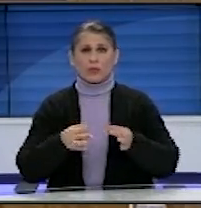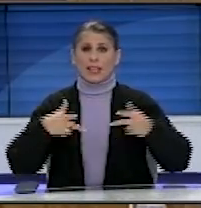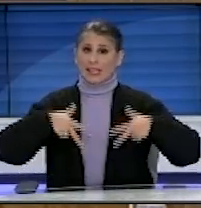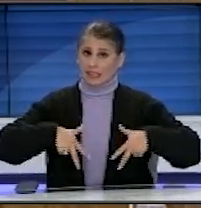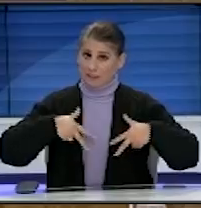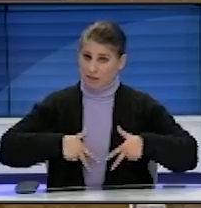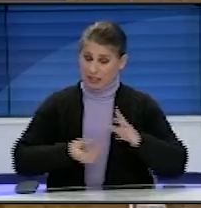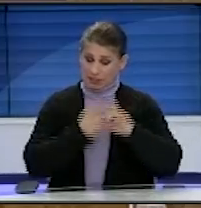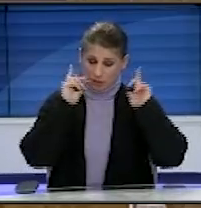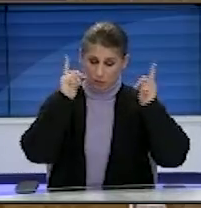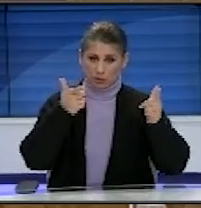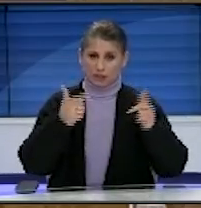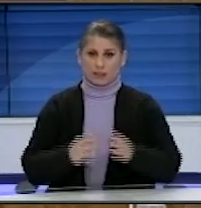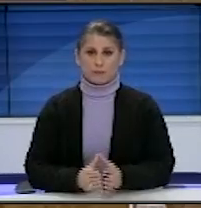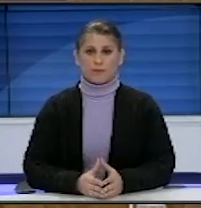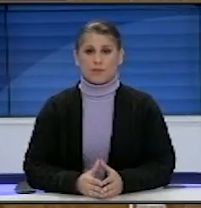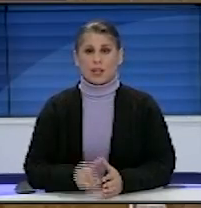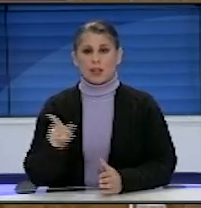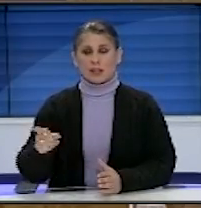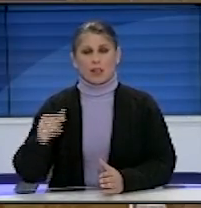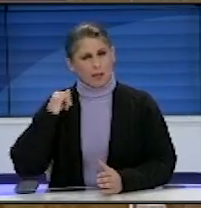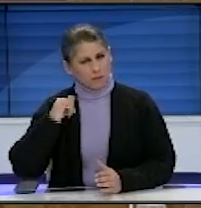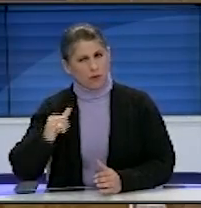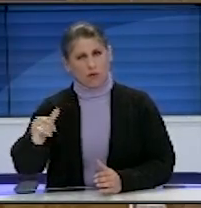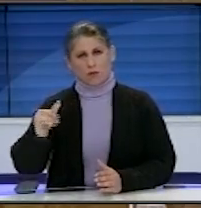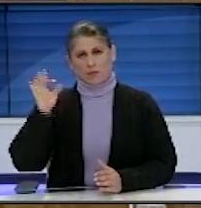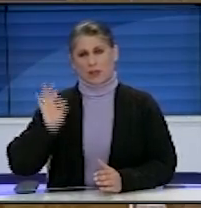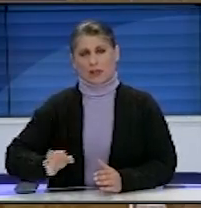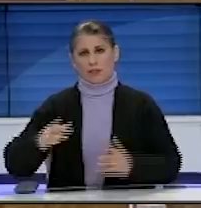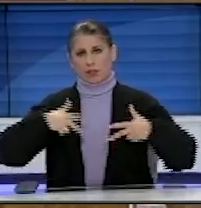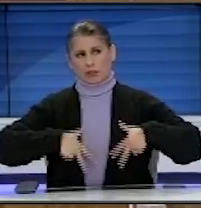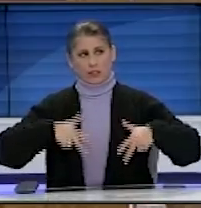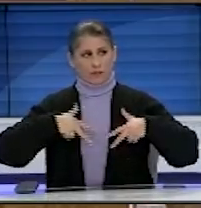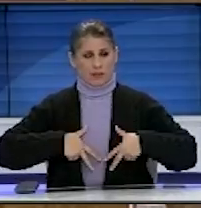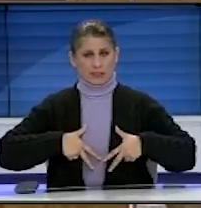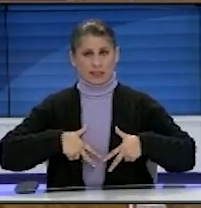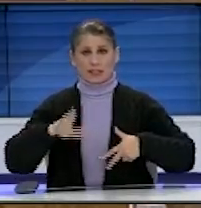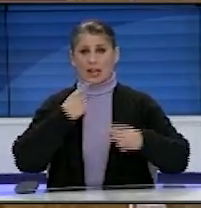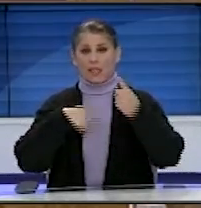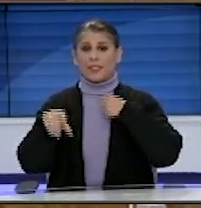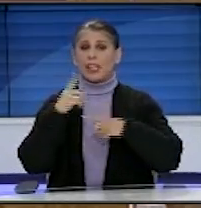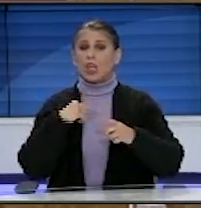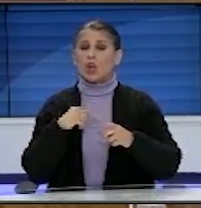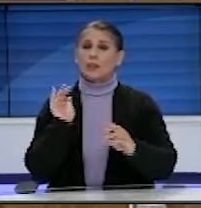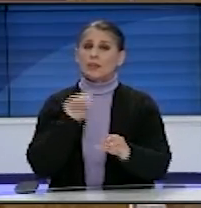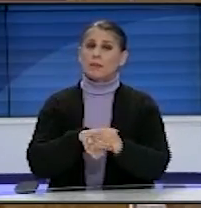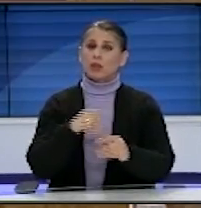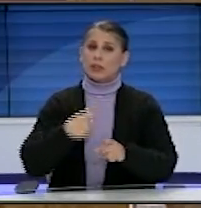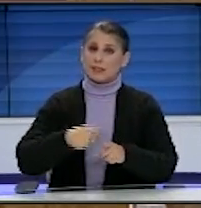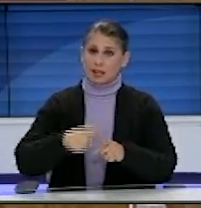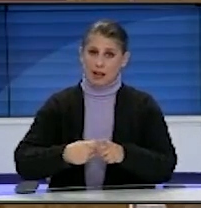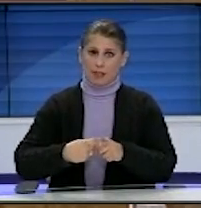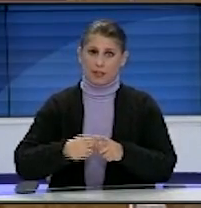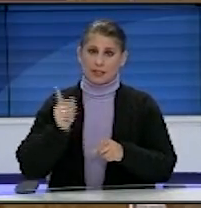η κυβέρνηση της Νέας Δημοκρατίας και διαχρονικά οι εκάστοτε κυβερνήσεις για να δικαιολογήσουν τη συμμετοχή της